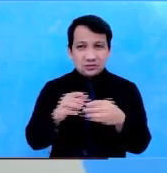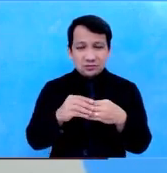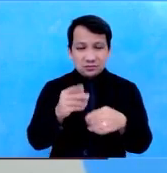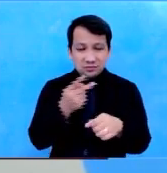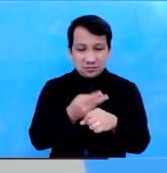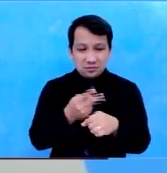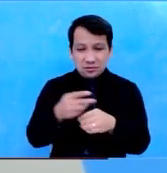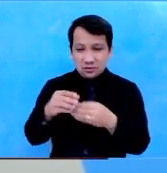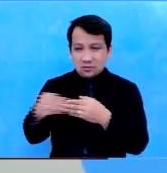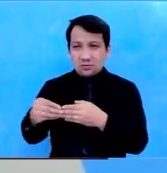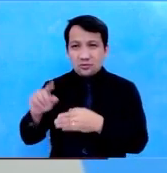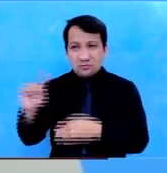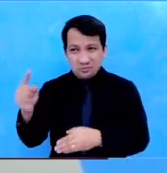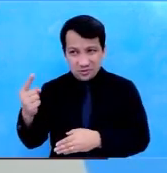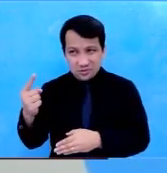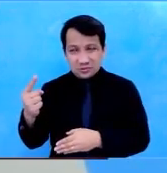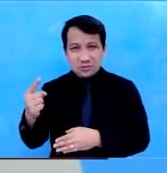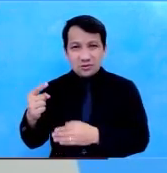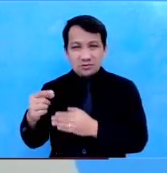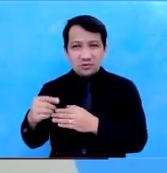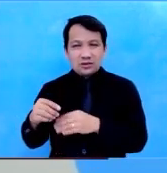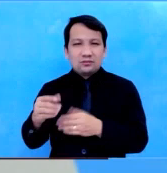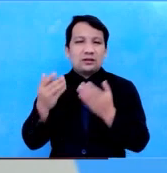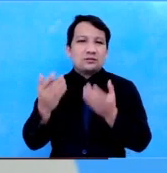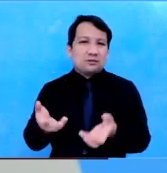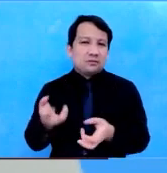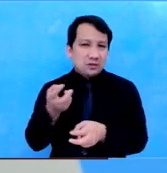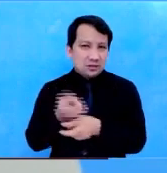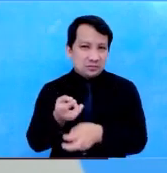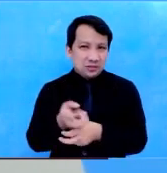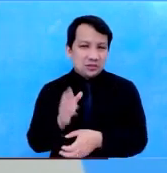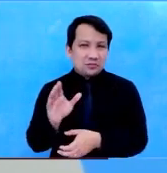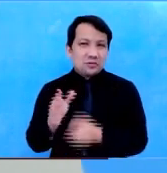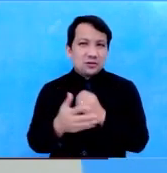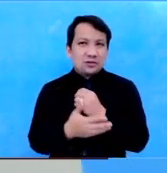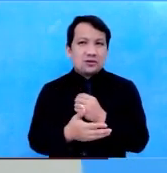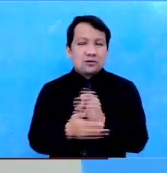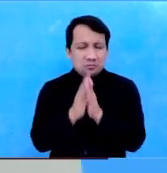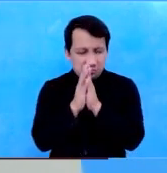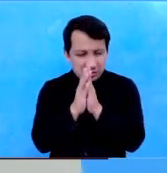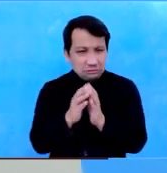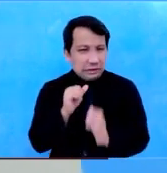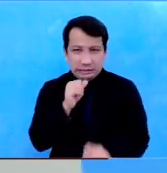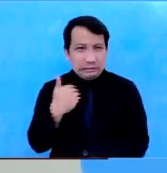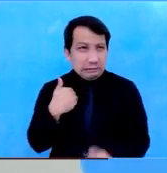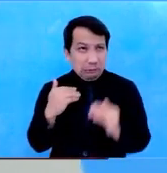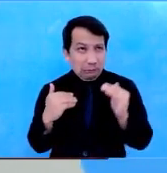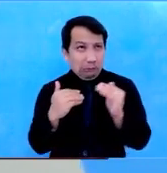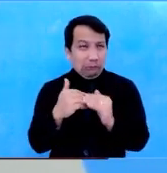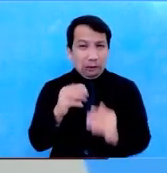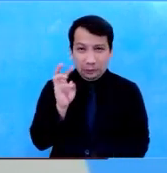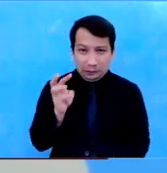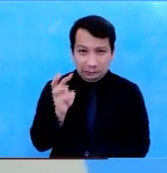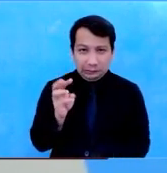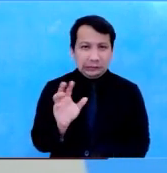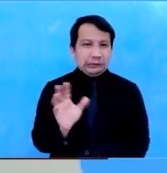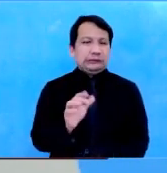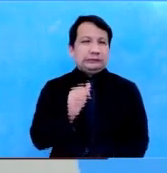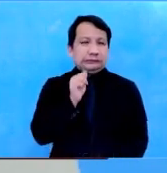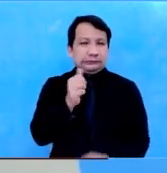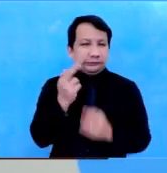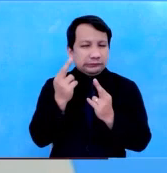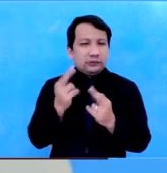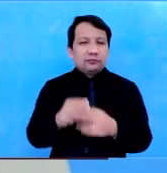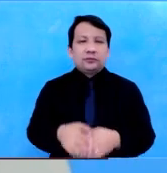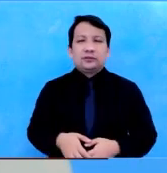dollar. Mabigat na mabigat na yan. So harinawa, huwag umakyat sa 60. Pero